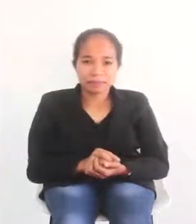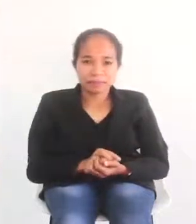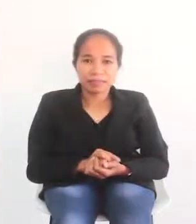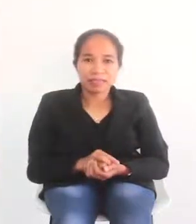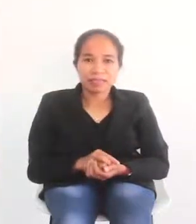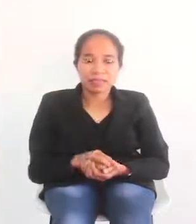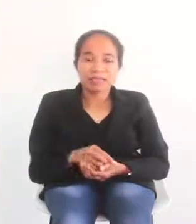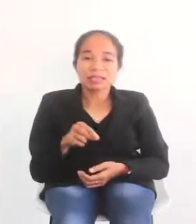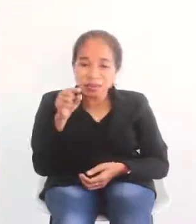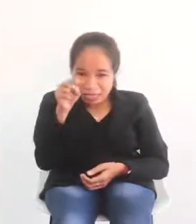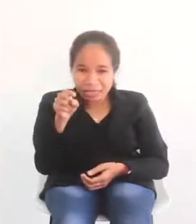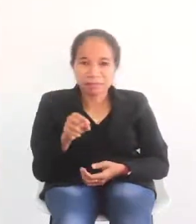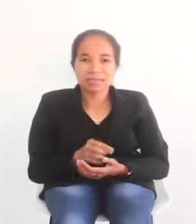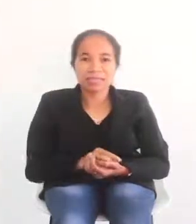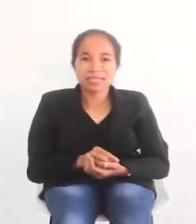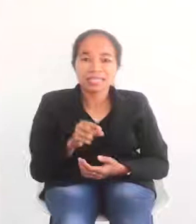Anoni.